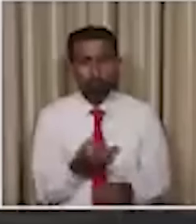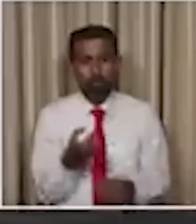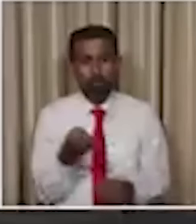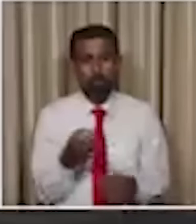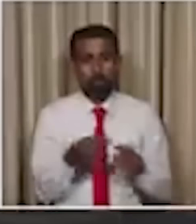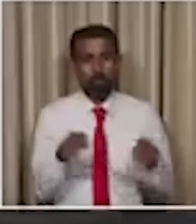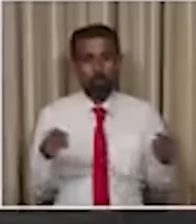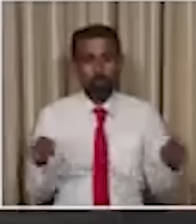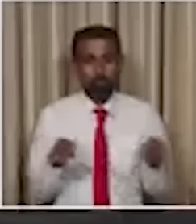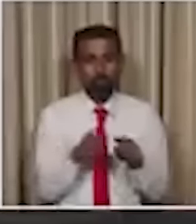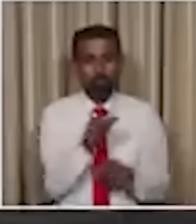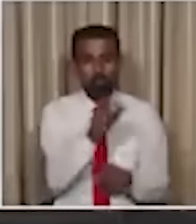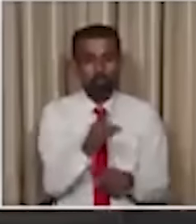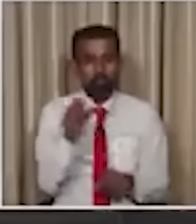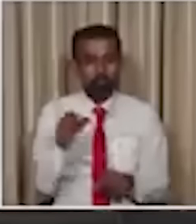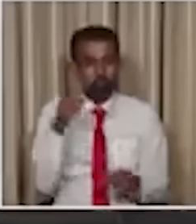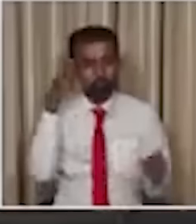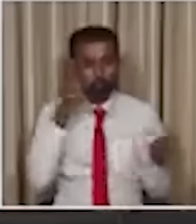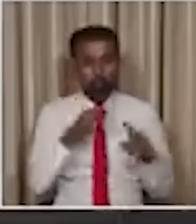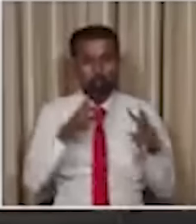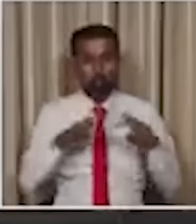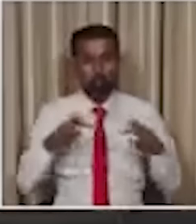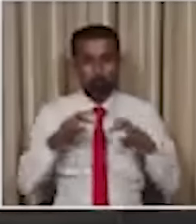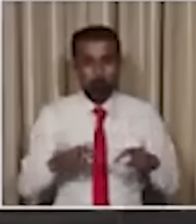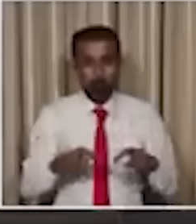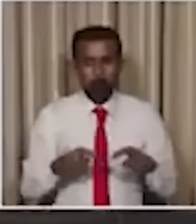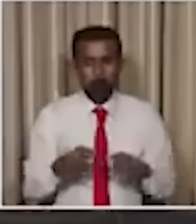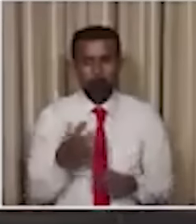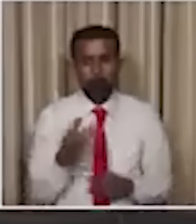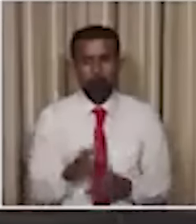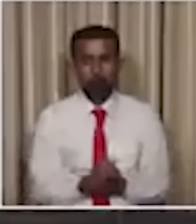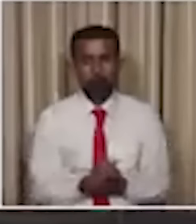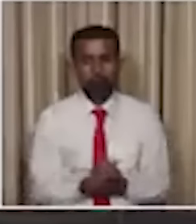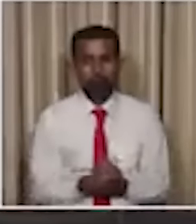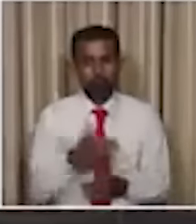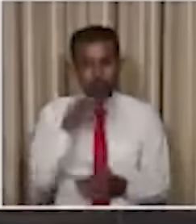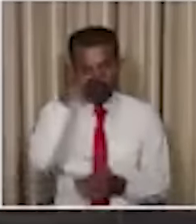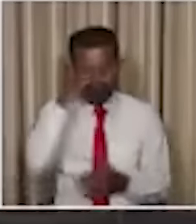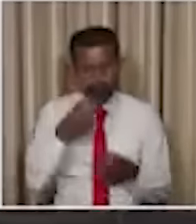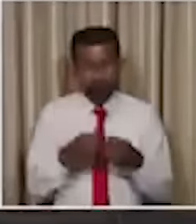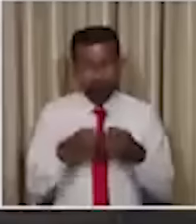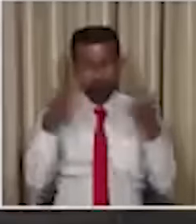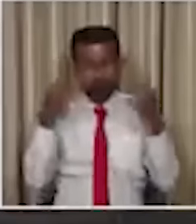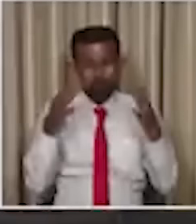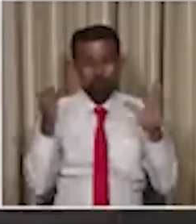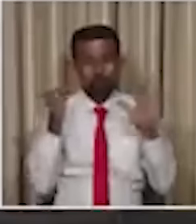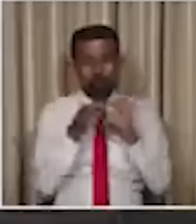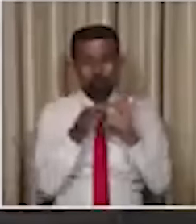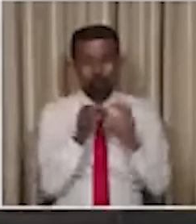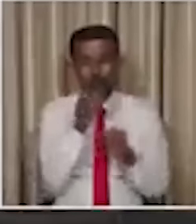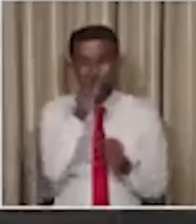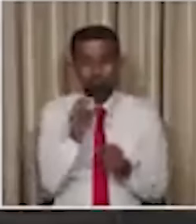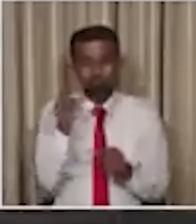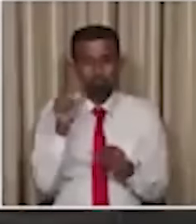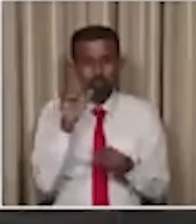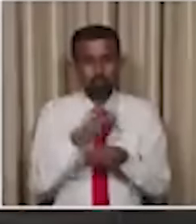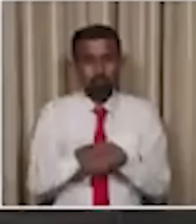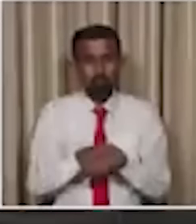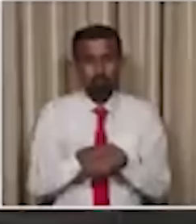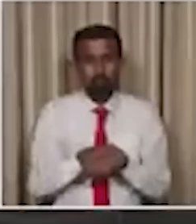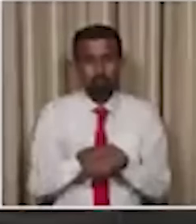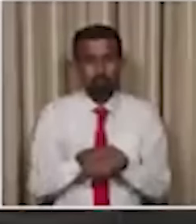සිටි පුද්ගලයන් සම්බන්ධව විමර්ශන සිදුකර ඇති අතර ඔවුන් පාස්කු ප්‍රහාරයට සම්බන්ධ පුද්ගලයන් බවට